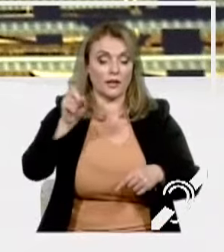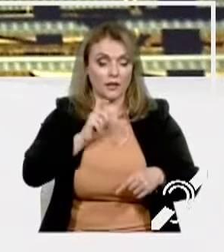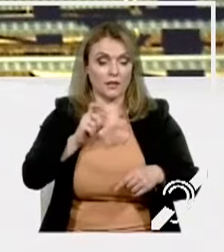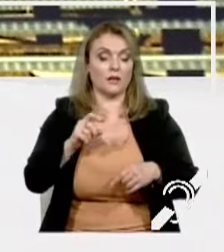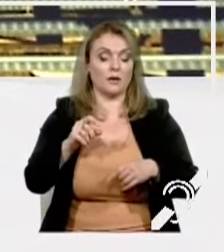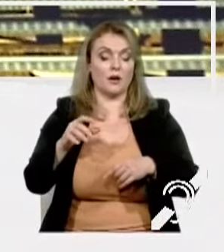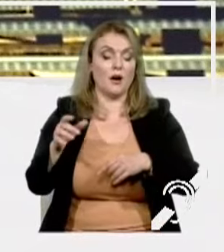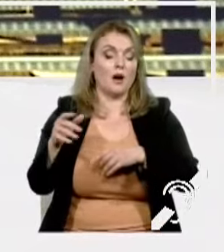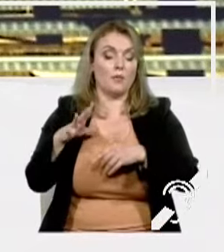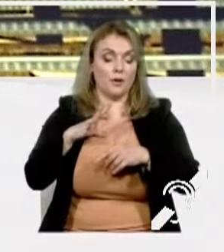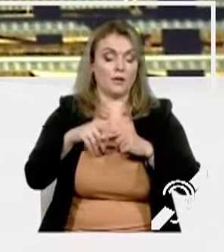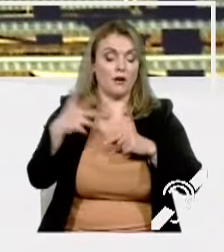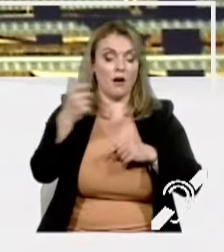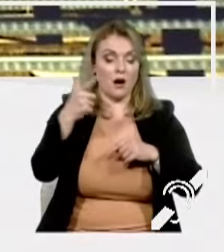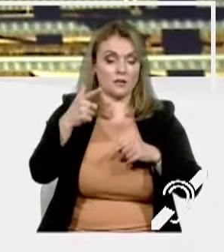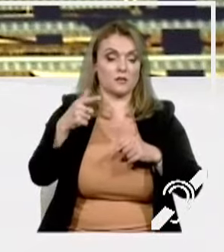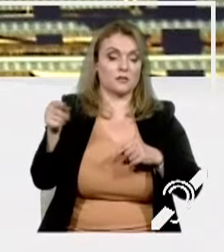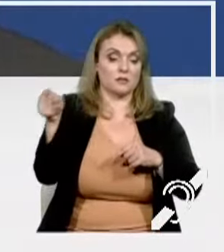ministrul energiei Victor Parlikov.